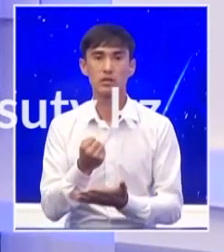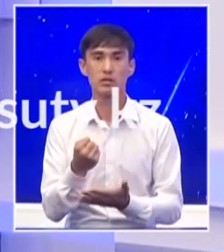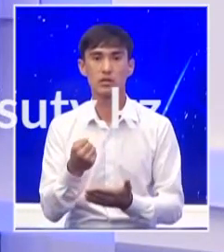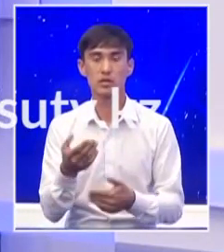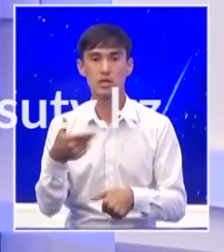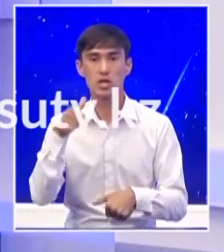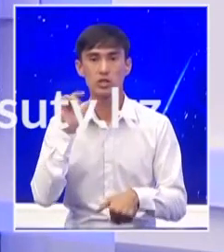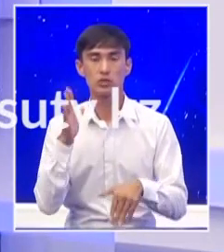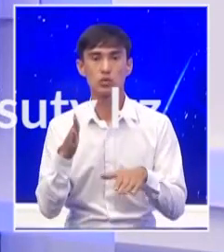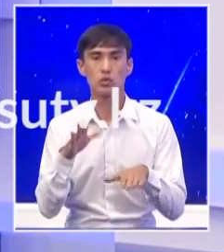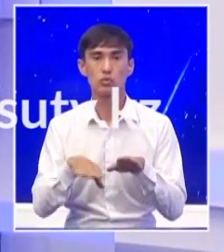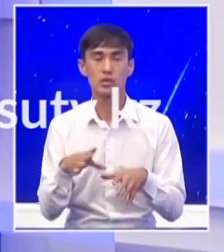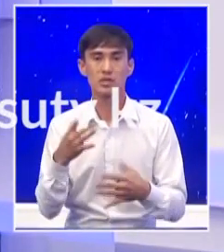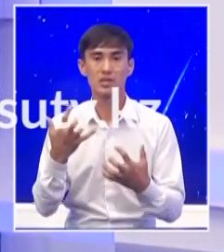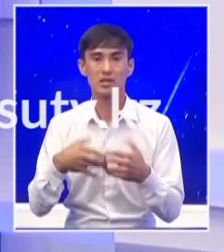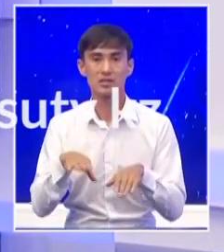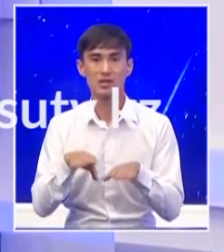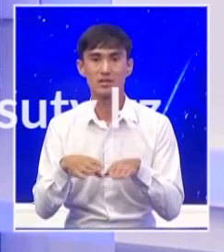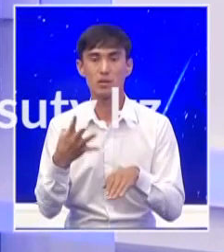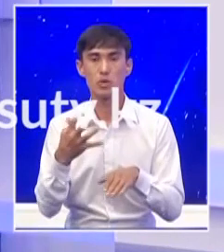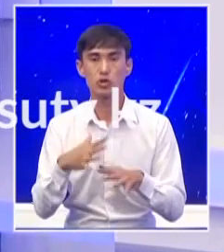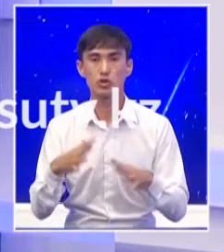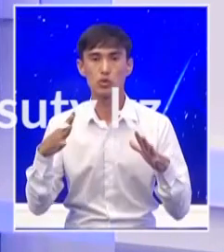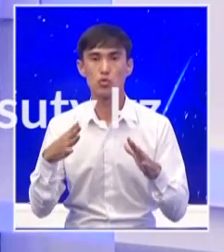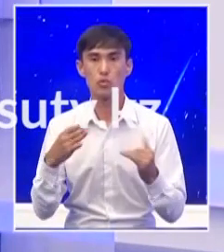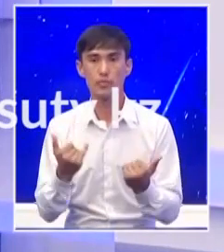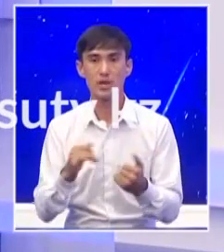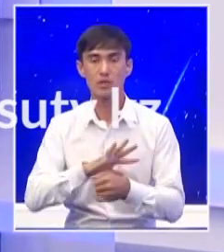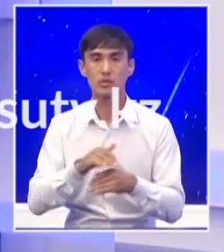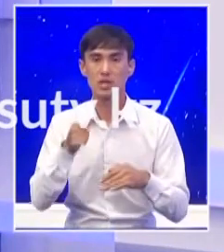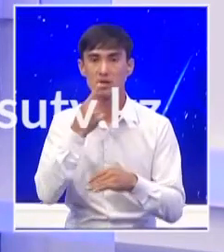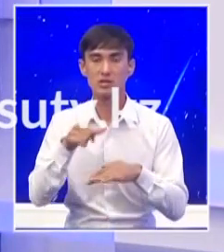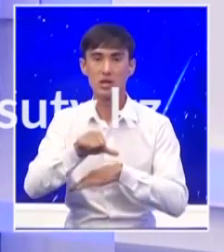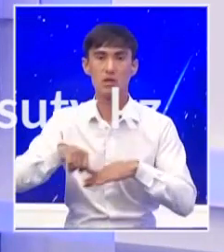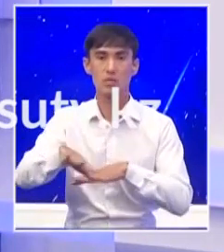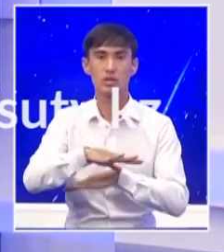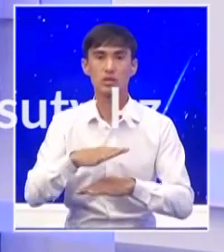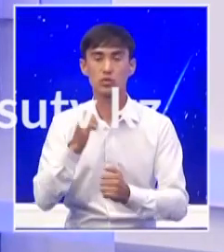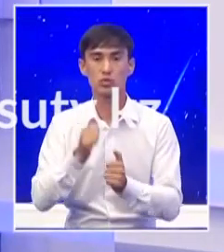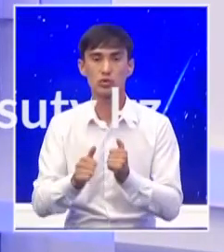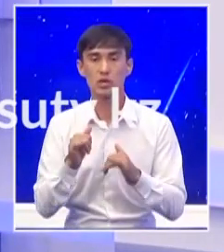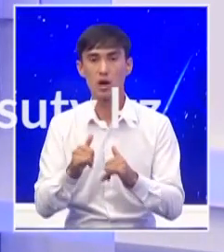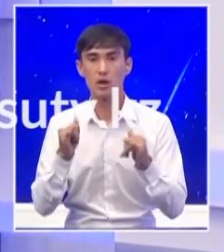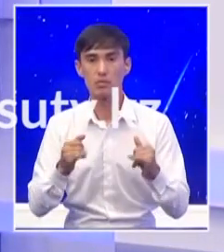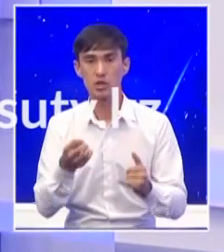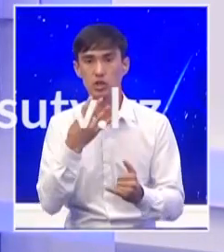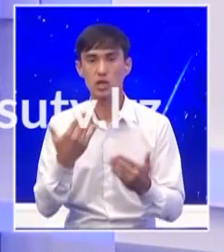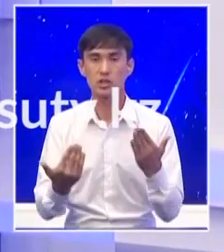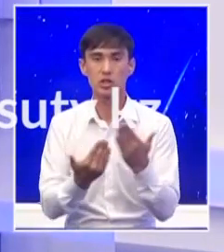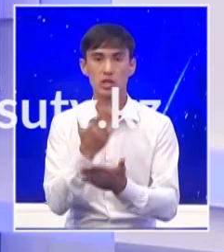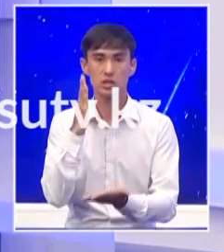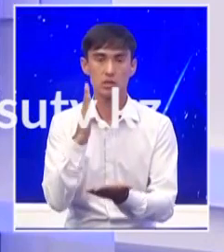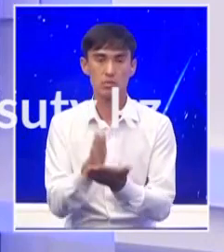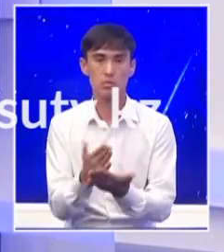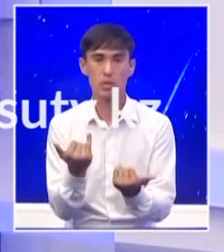Еліміз індеттің таралуы бойынша қызыл аймақта тұр. Күн санап қауіпті инфекция жұқтырғандар қатары артып барады. Жақсы жаңалықта жоқ емес.